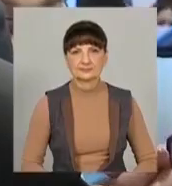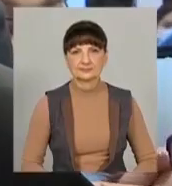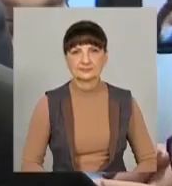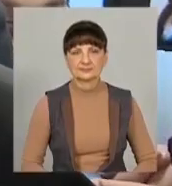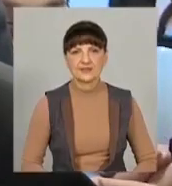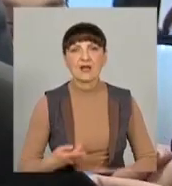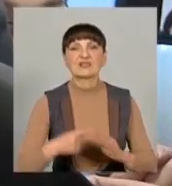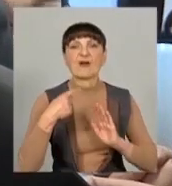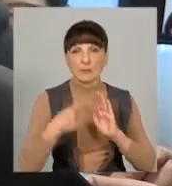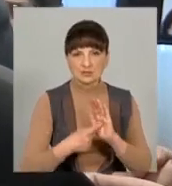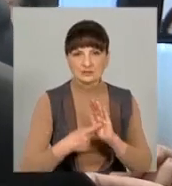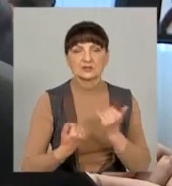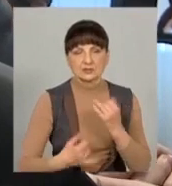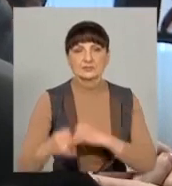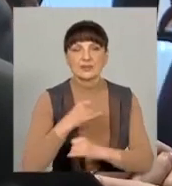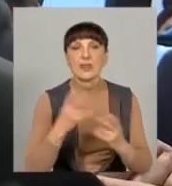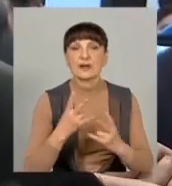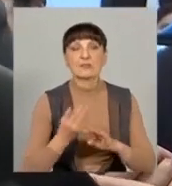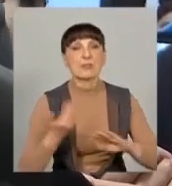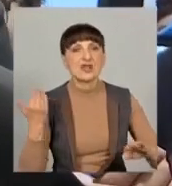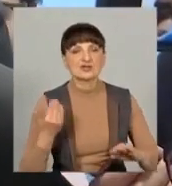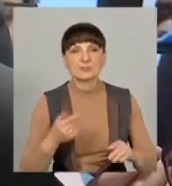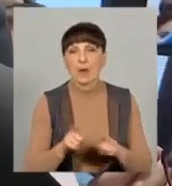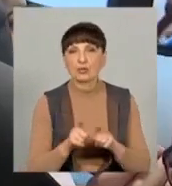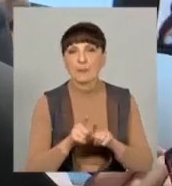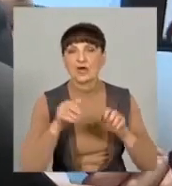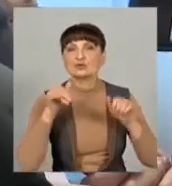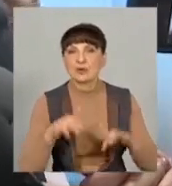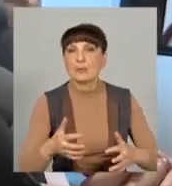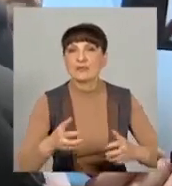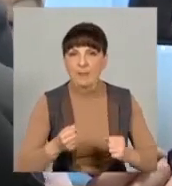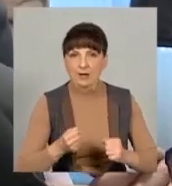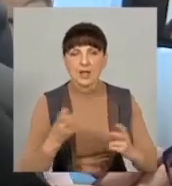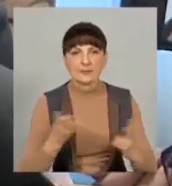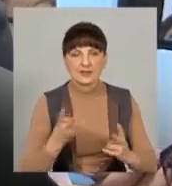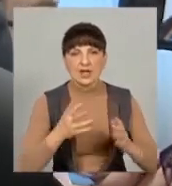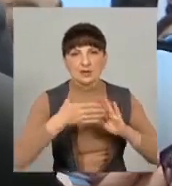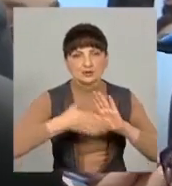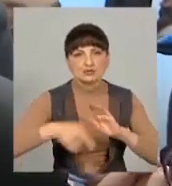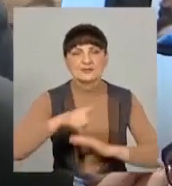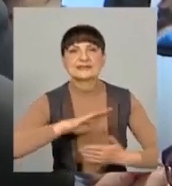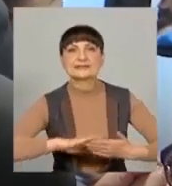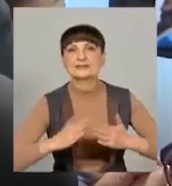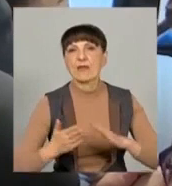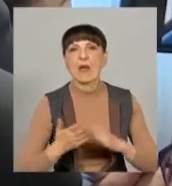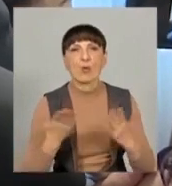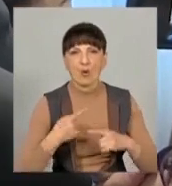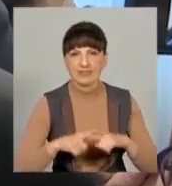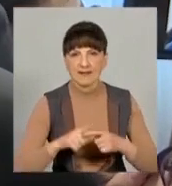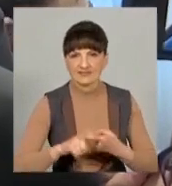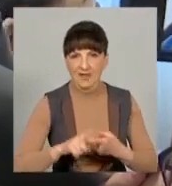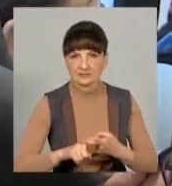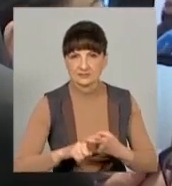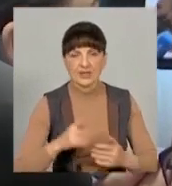Вопрос на стадии анализа. Необходимо, прежде чем принимать подобного рода решения, необходимо изучить ее состояние техническое.